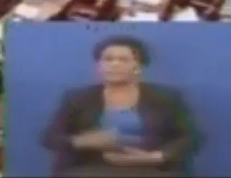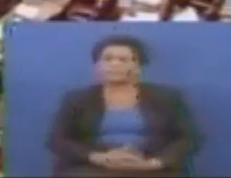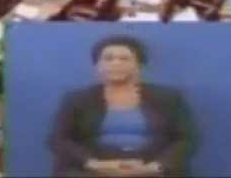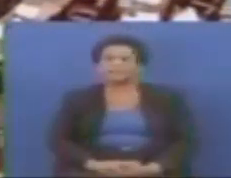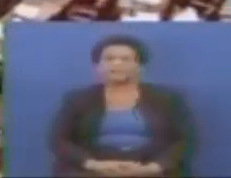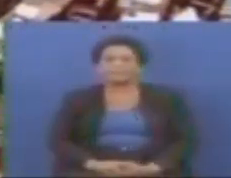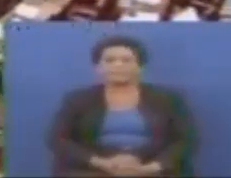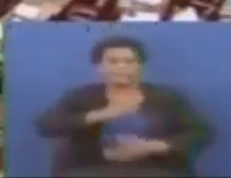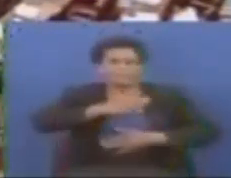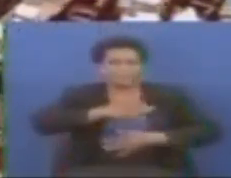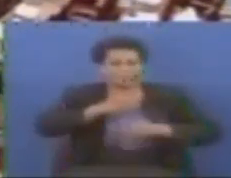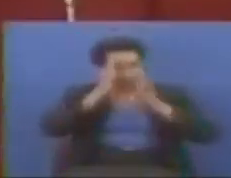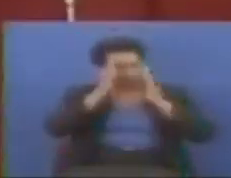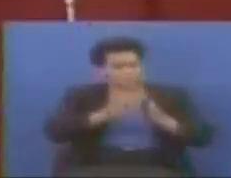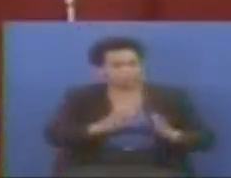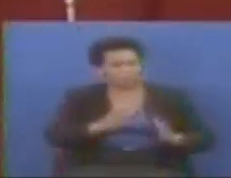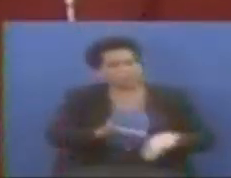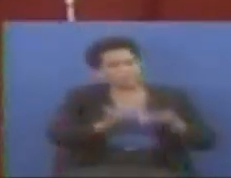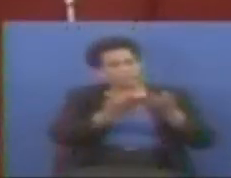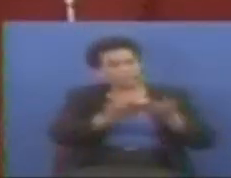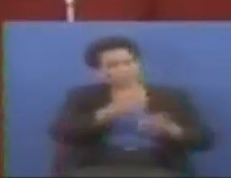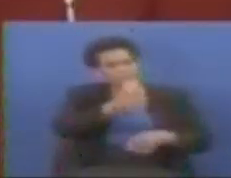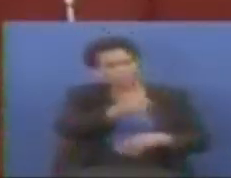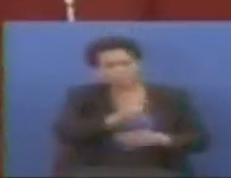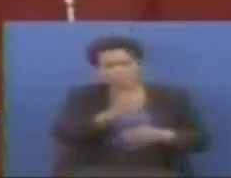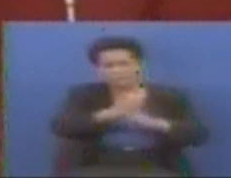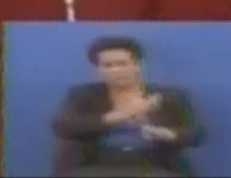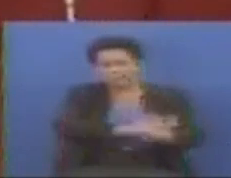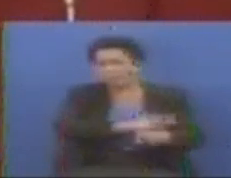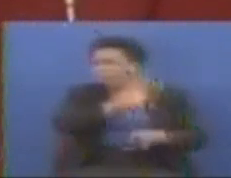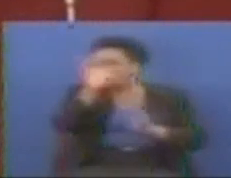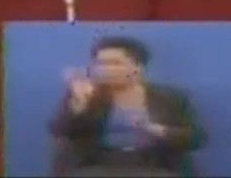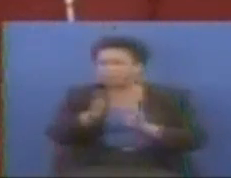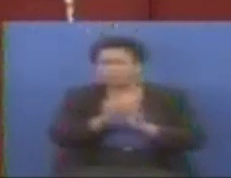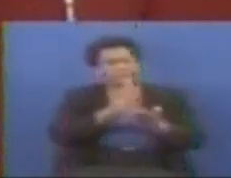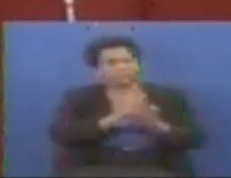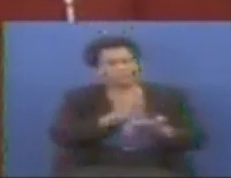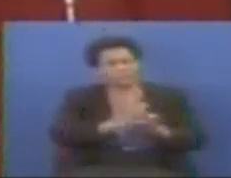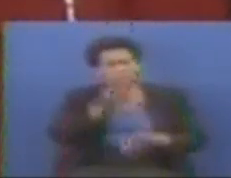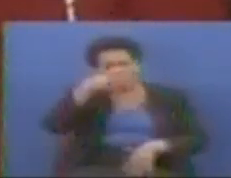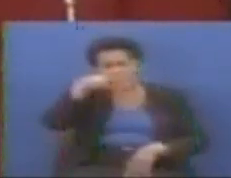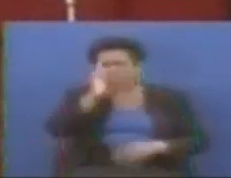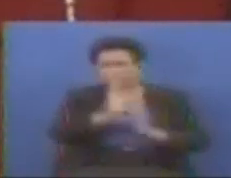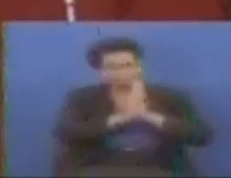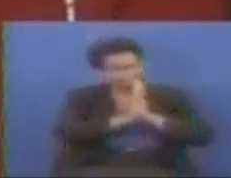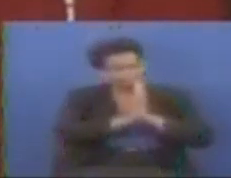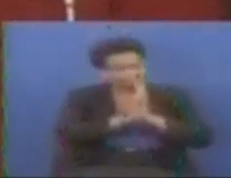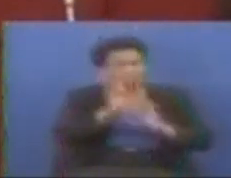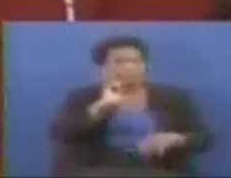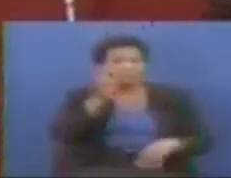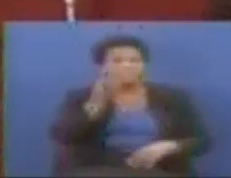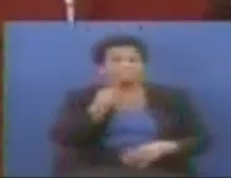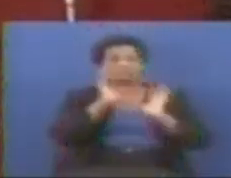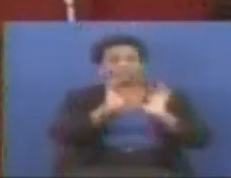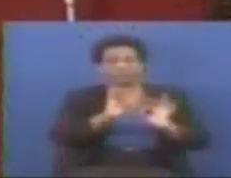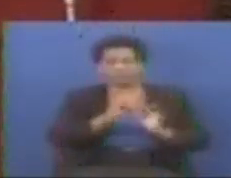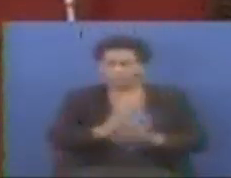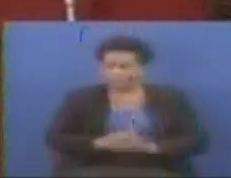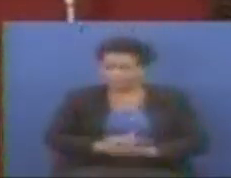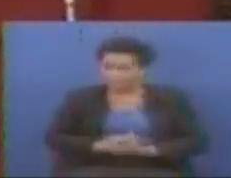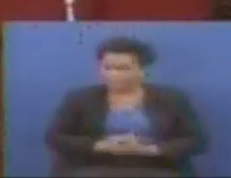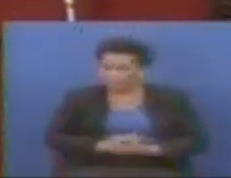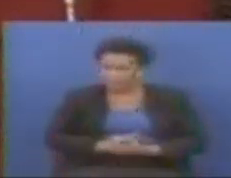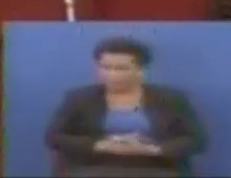23872 na watuhumiwa wanawake walikuwa 2159. Mwaka 2017 makosa ya madawa ya kulevya